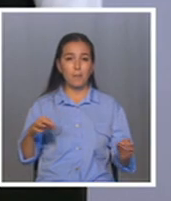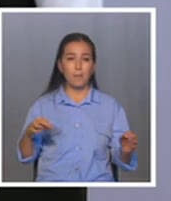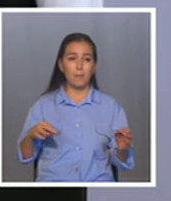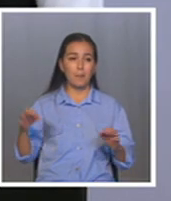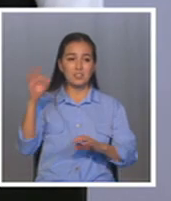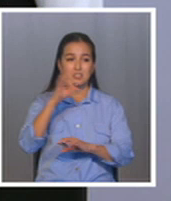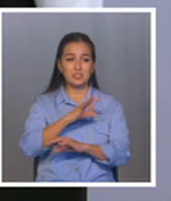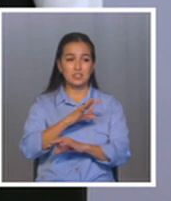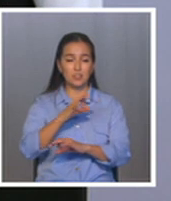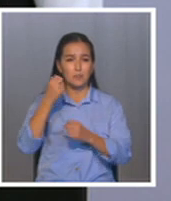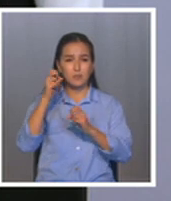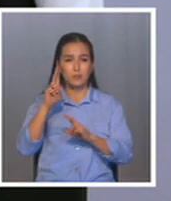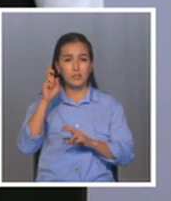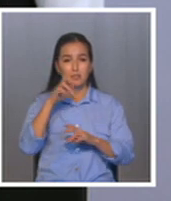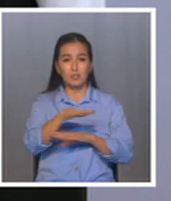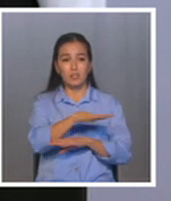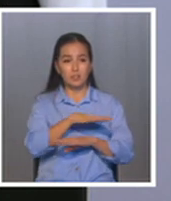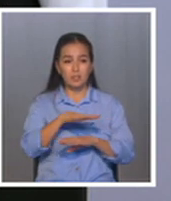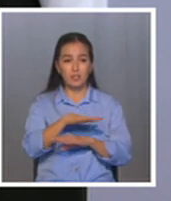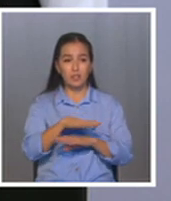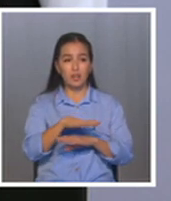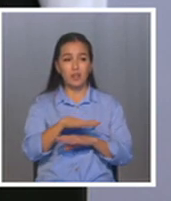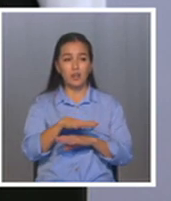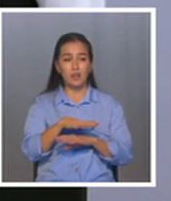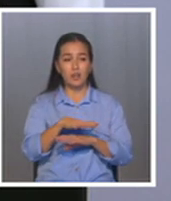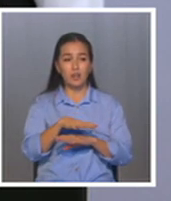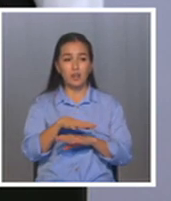беймәлім елдеріне, яғни